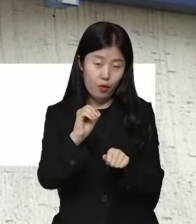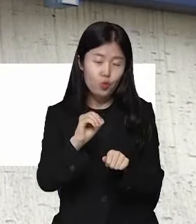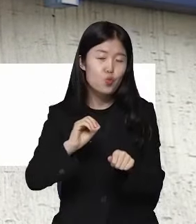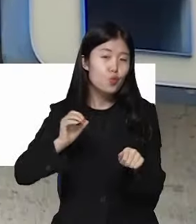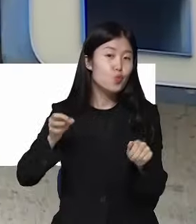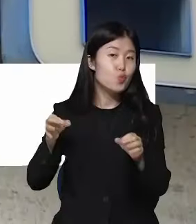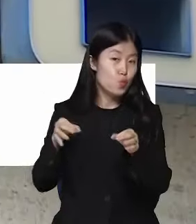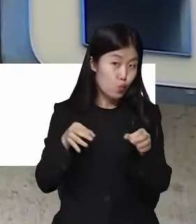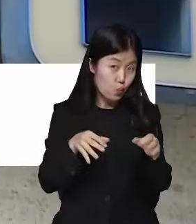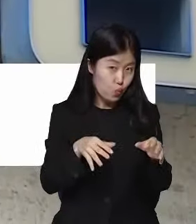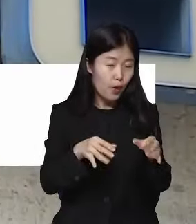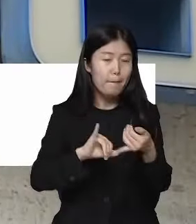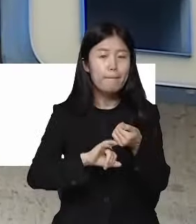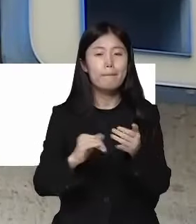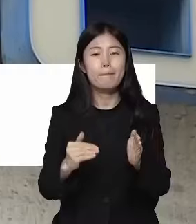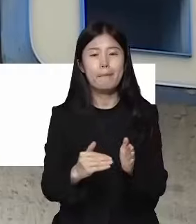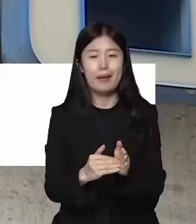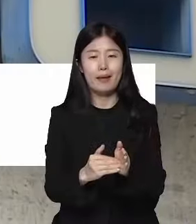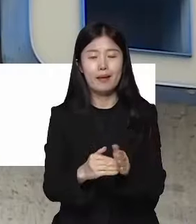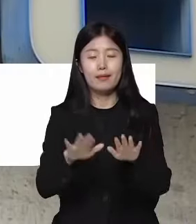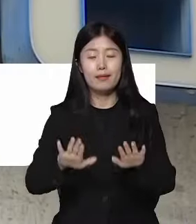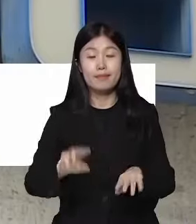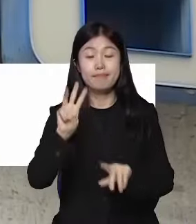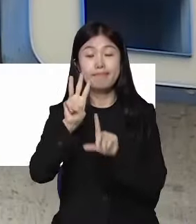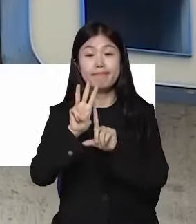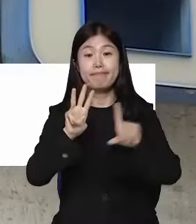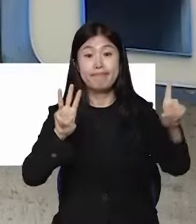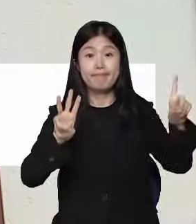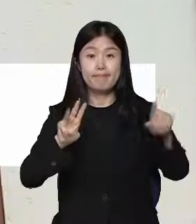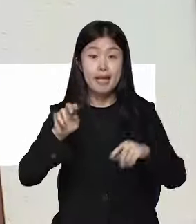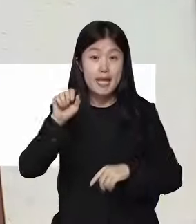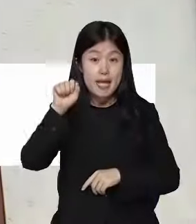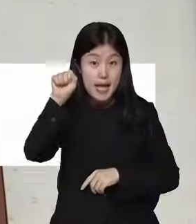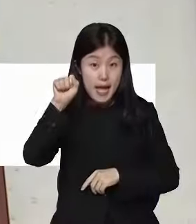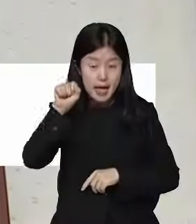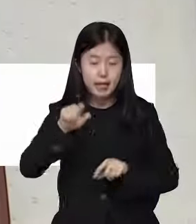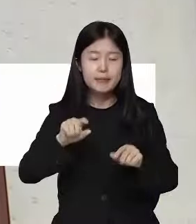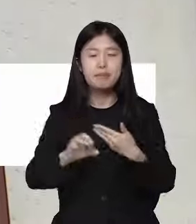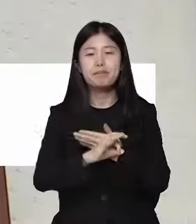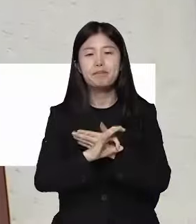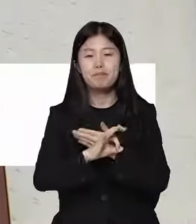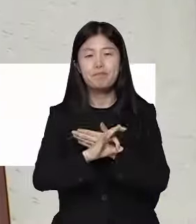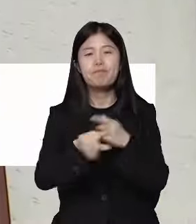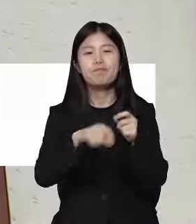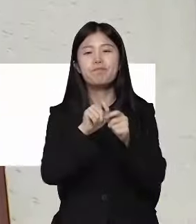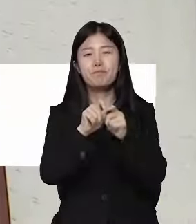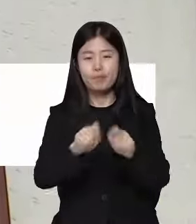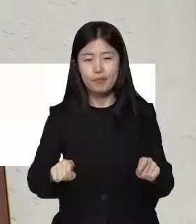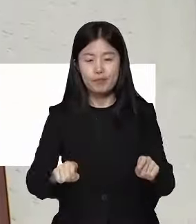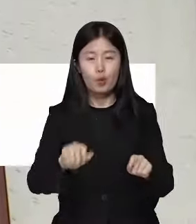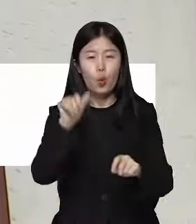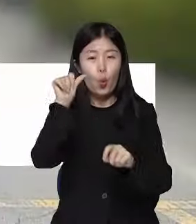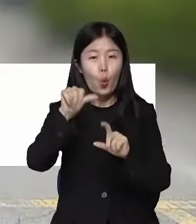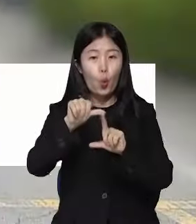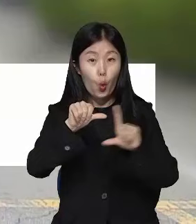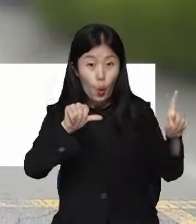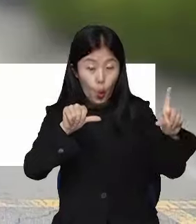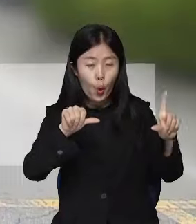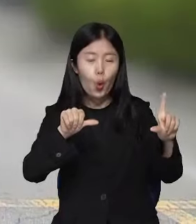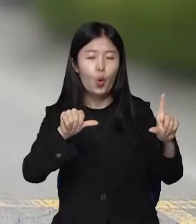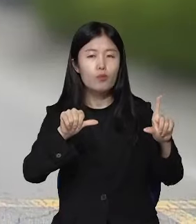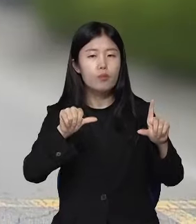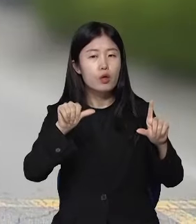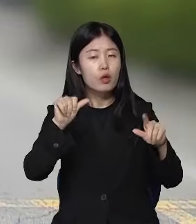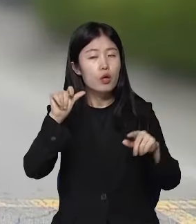합의했습니다. 금호타이어 노조는 오는 3일 총파업을 유보하고 5일부터 이틀간 조합원 찬반 투표를 통해